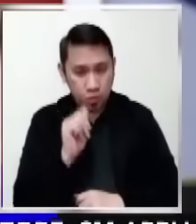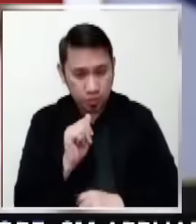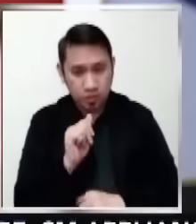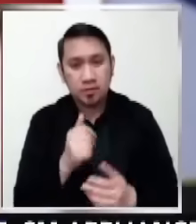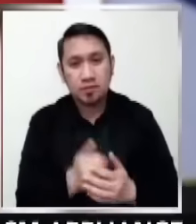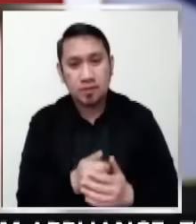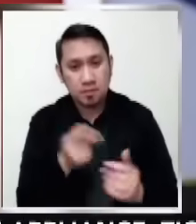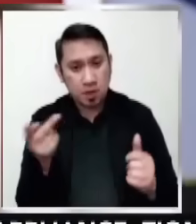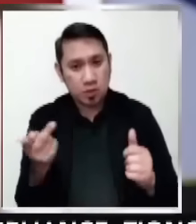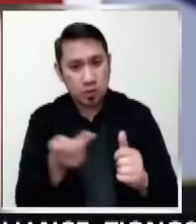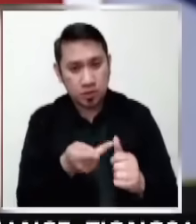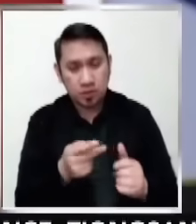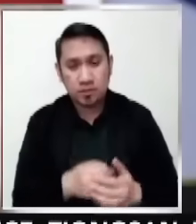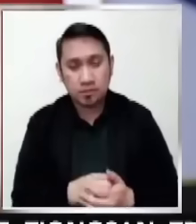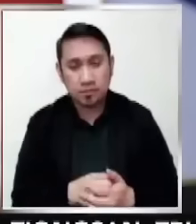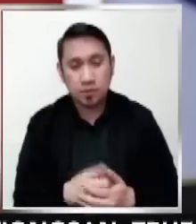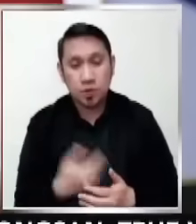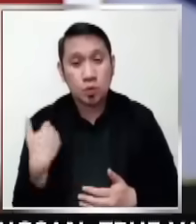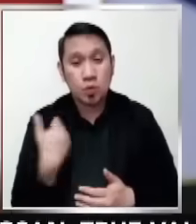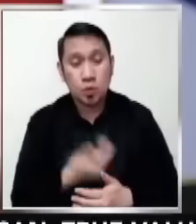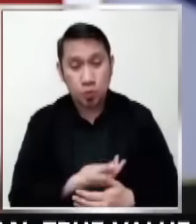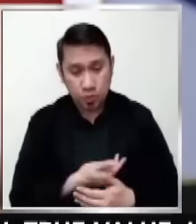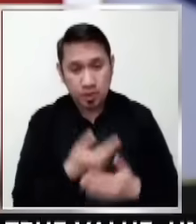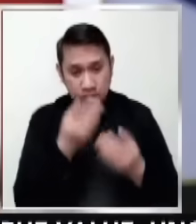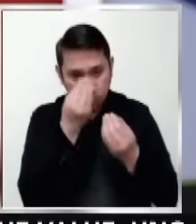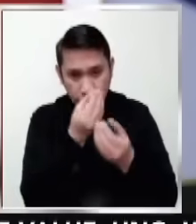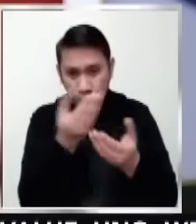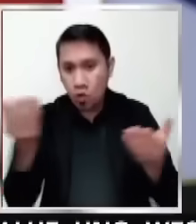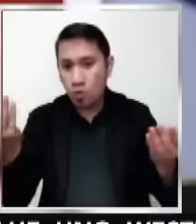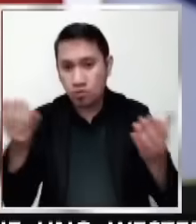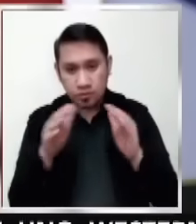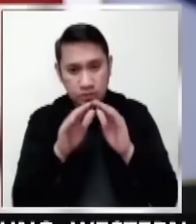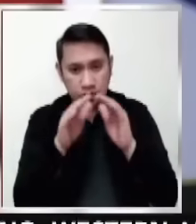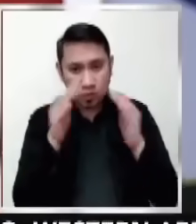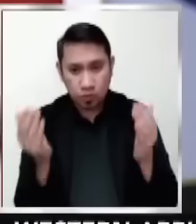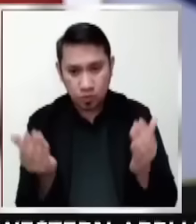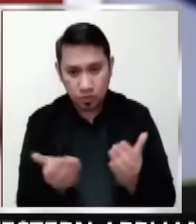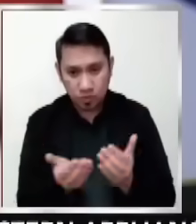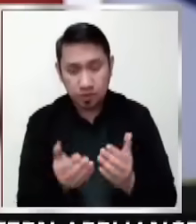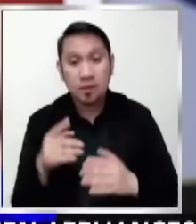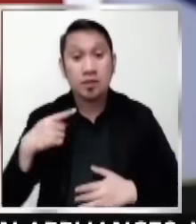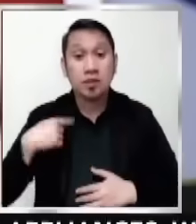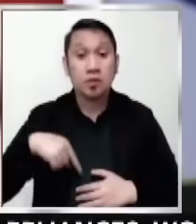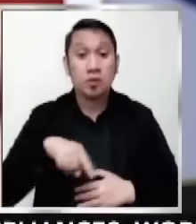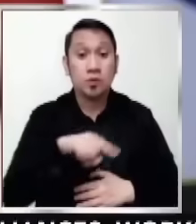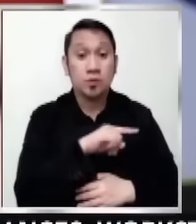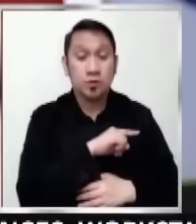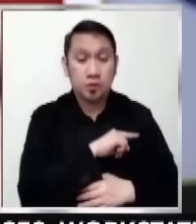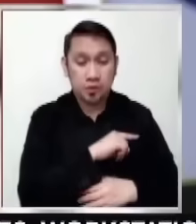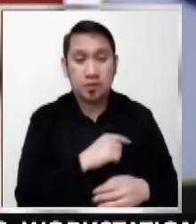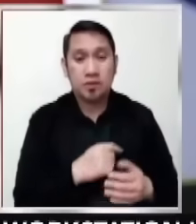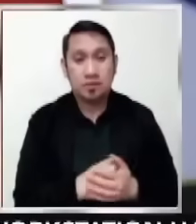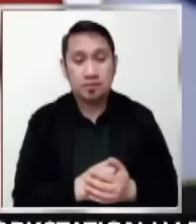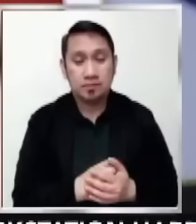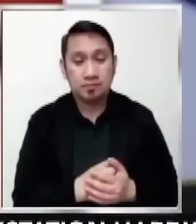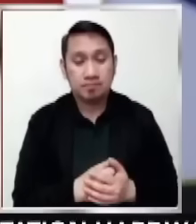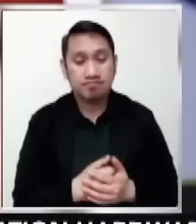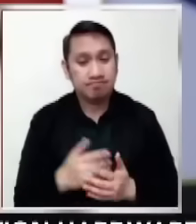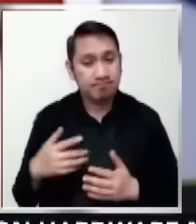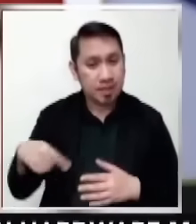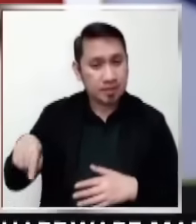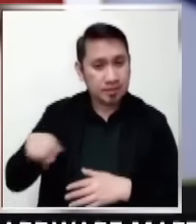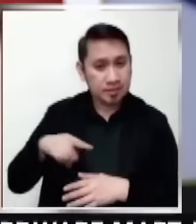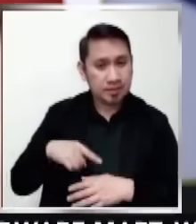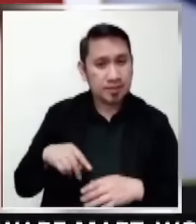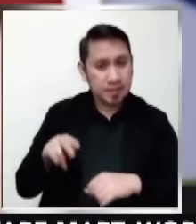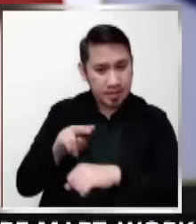all send a message to the world that we, like-minded nations, nations